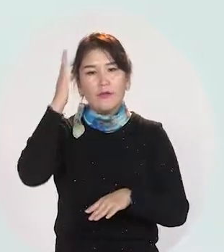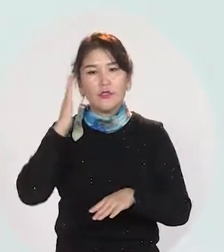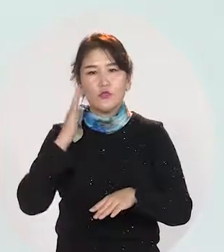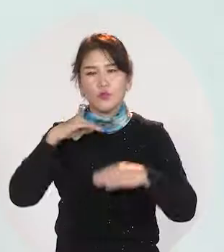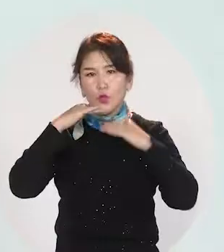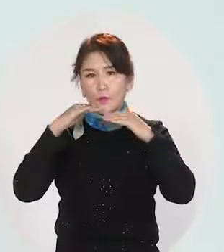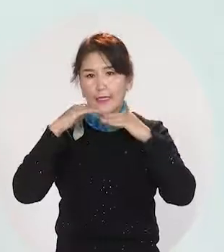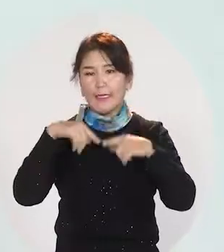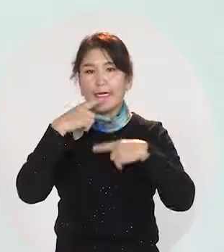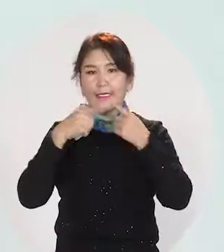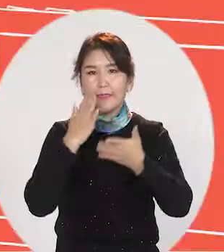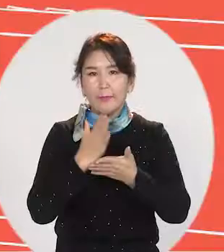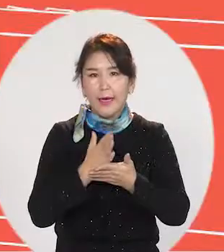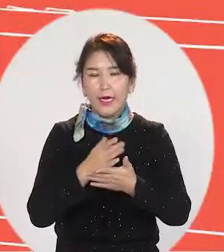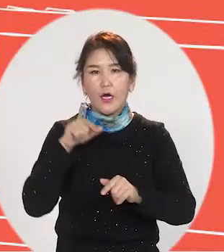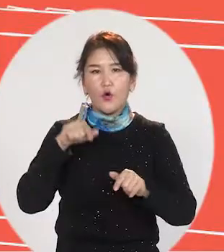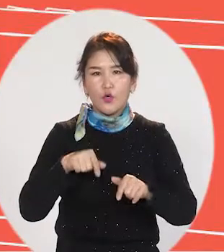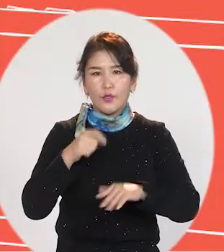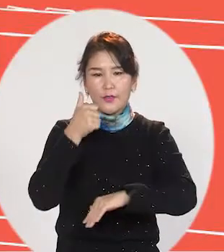байгаа. За энэ удаад бид